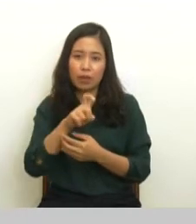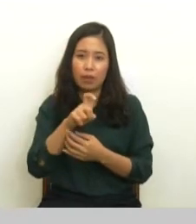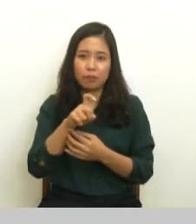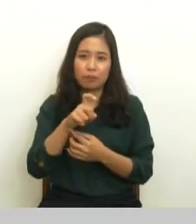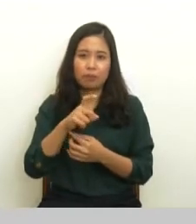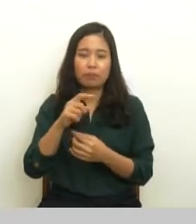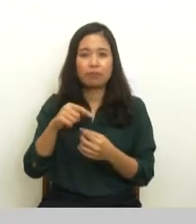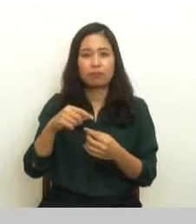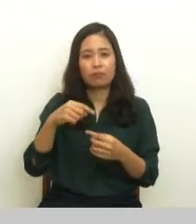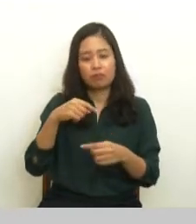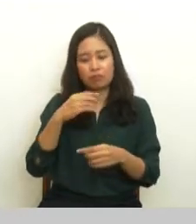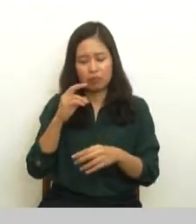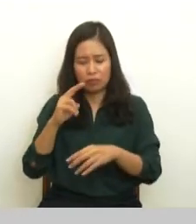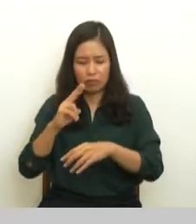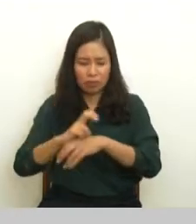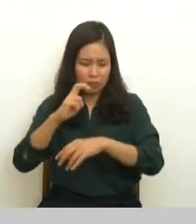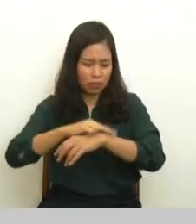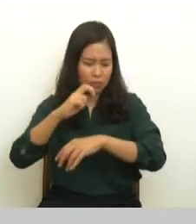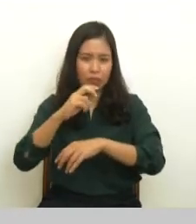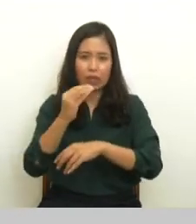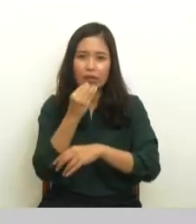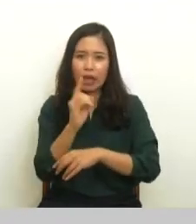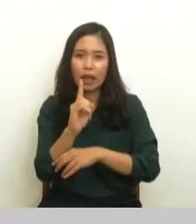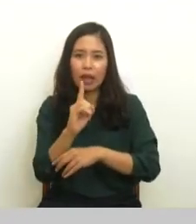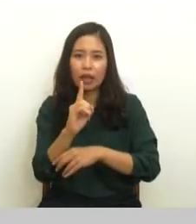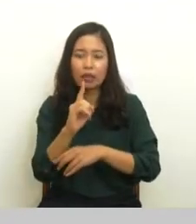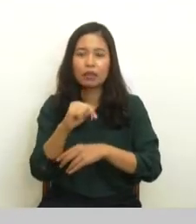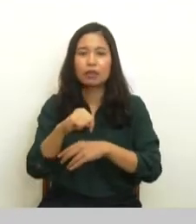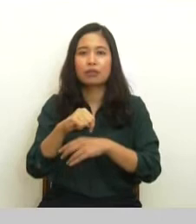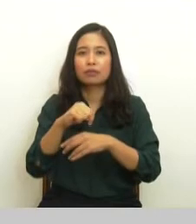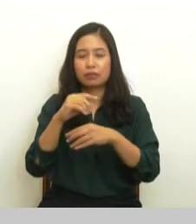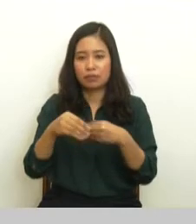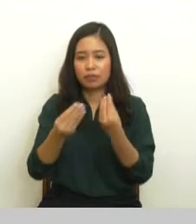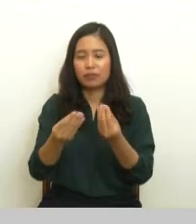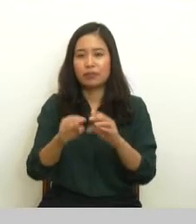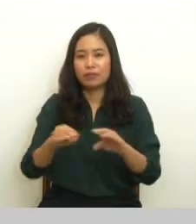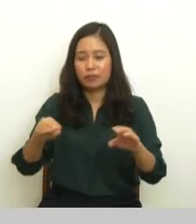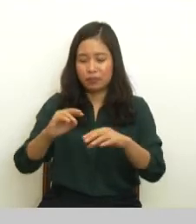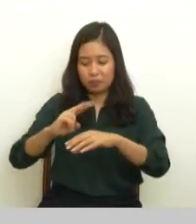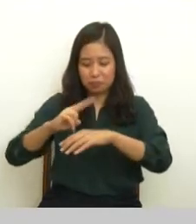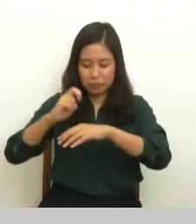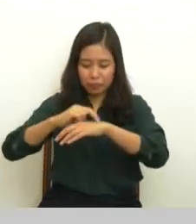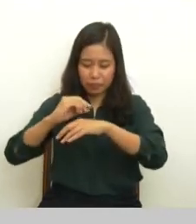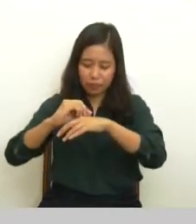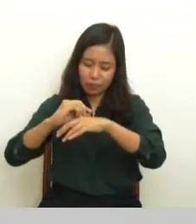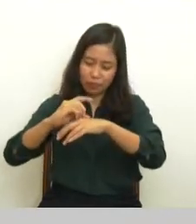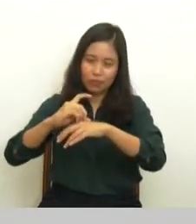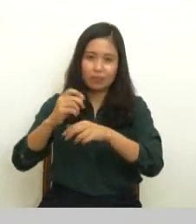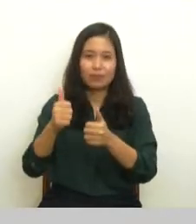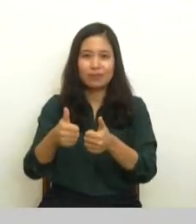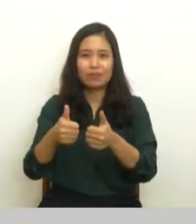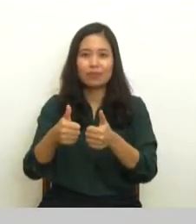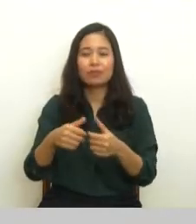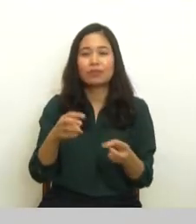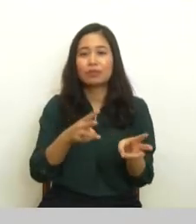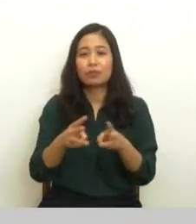จิงหดกินอะไรเป็นอาหารและอาหารแบบใดทำให้จิหรีดเจริญเติบโตได้ดีสำหรับการดำเนิน